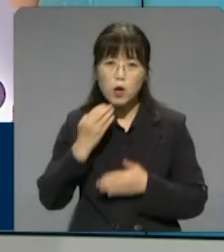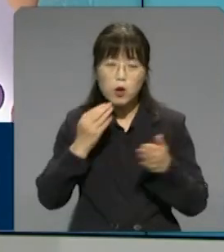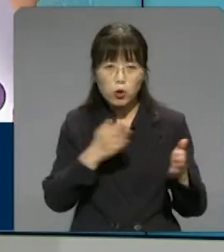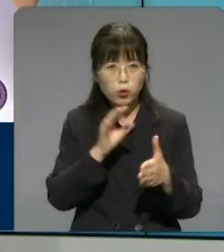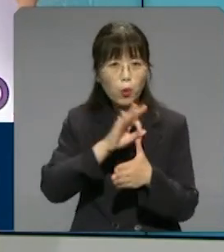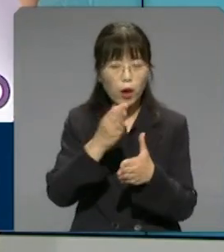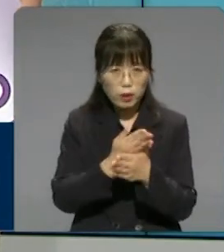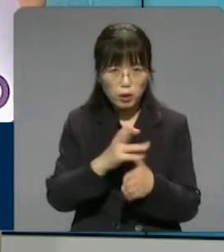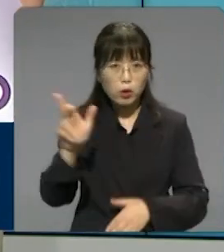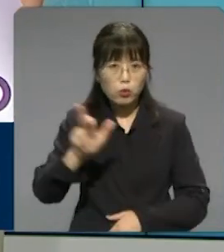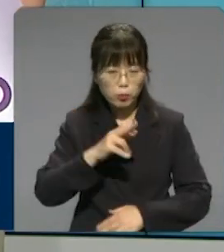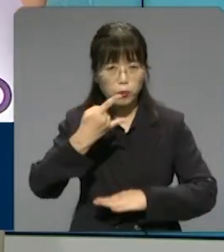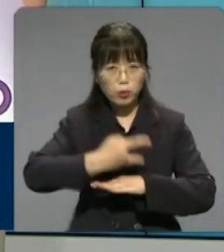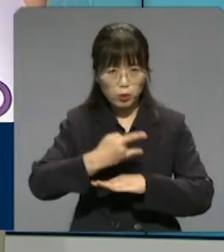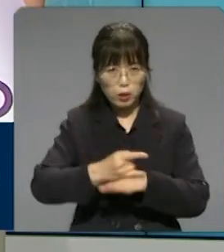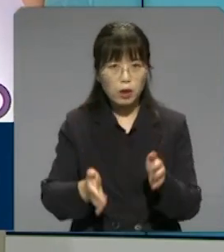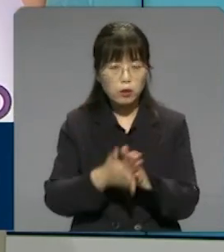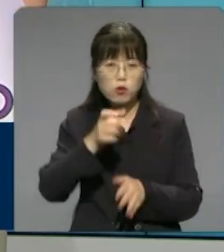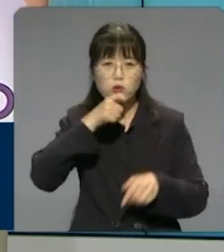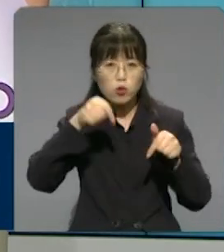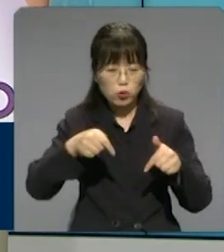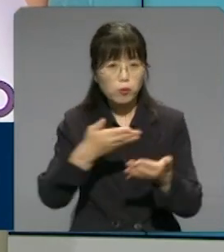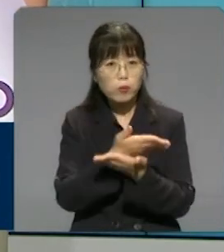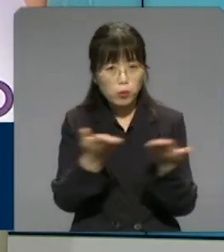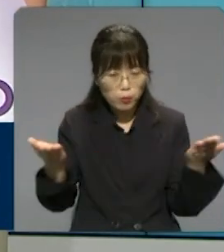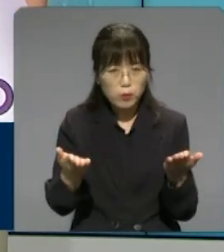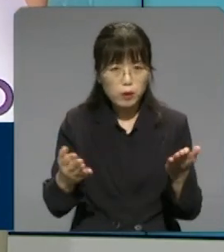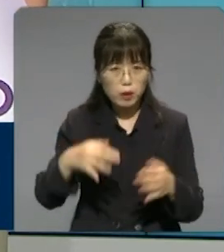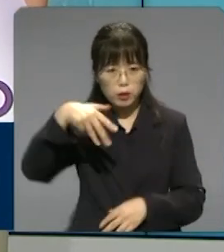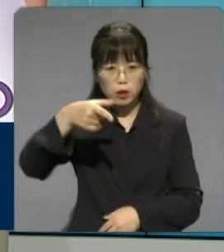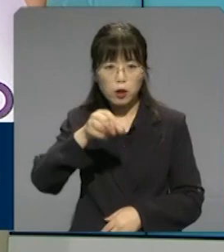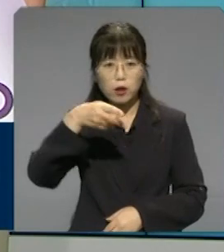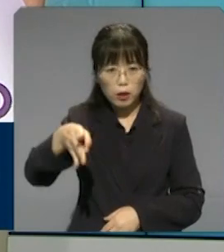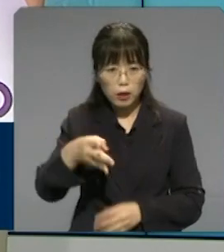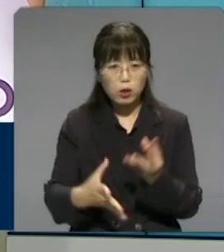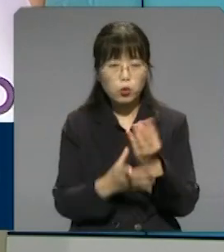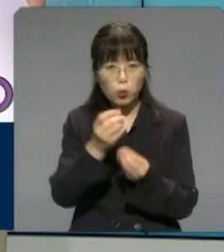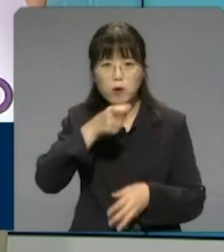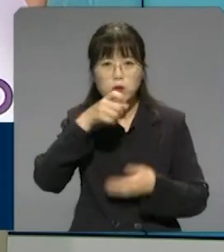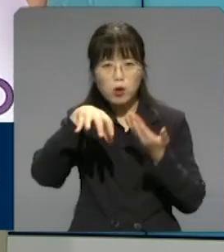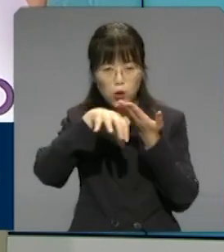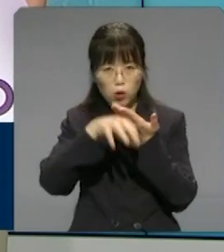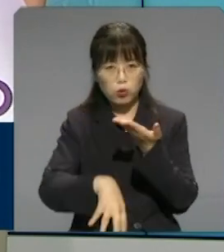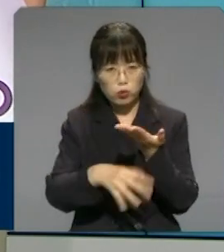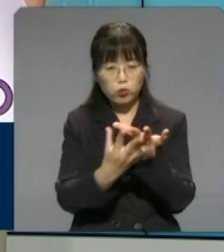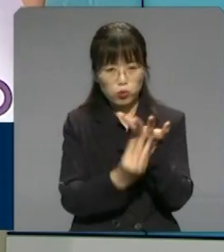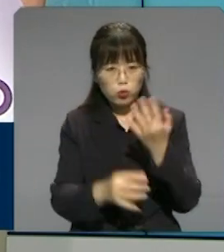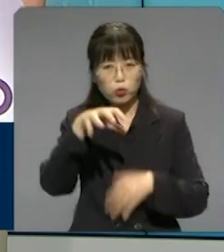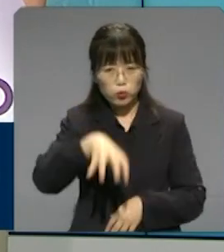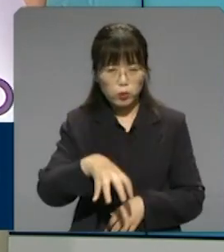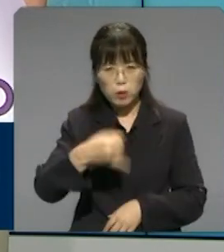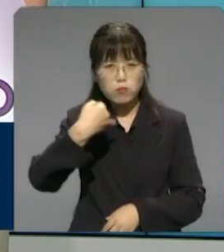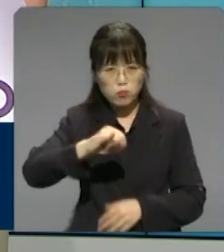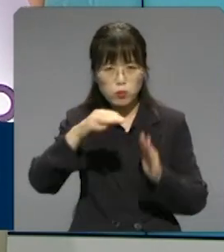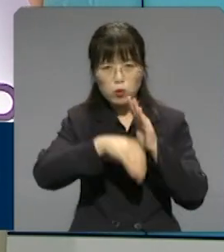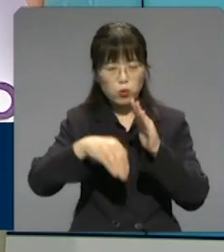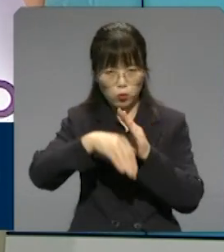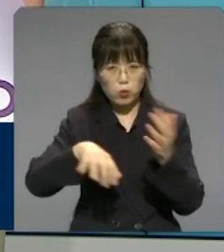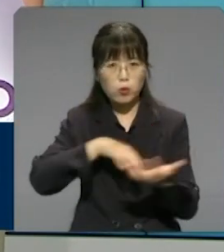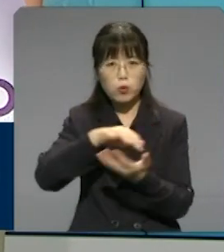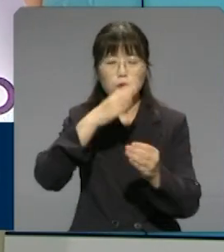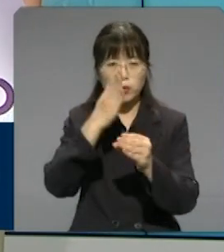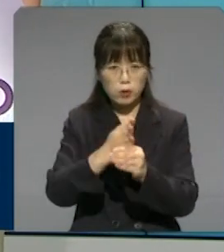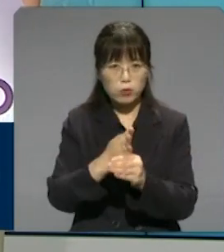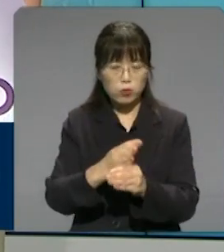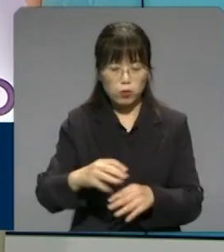경기도 안양과 군포, 의왕시에 수돗물을 공급하는 청계 통합 정수장이 부실 시공 논란에 휩싸였습니다. 일부